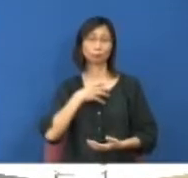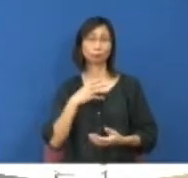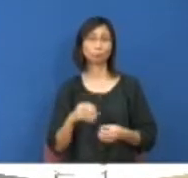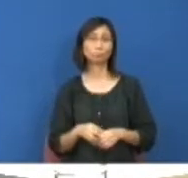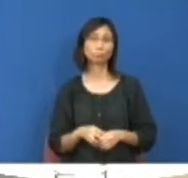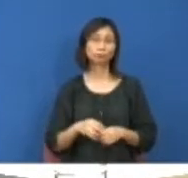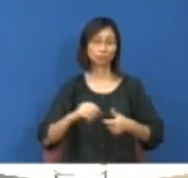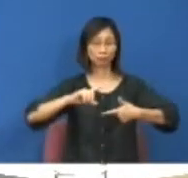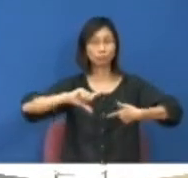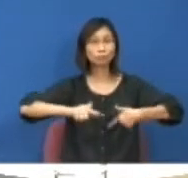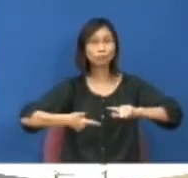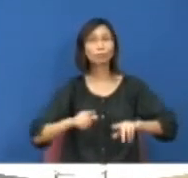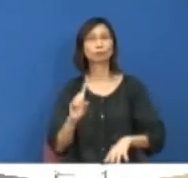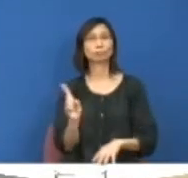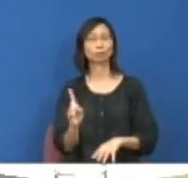去